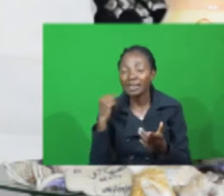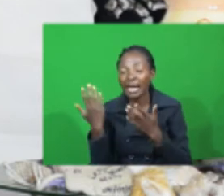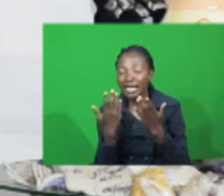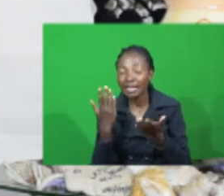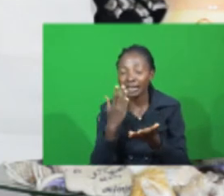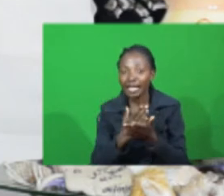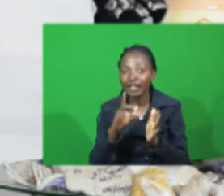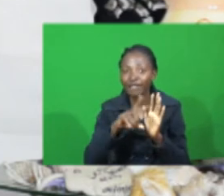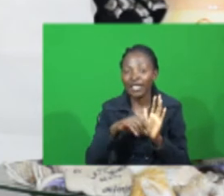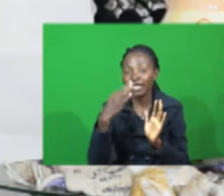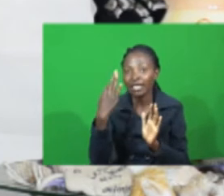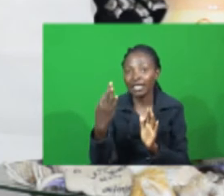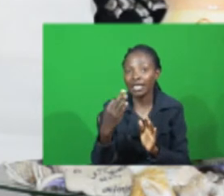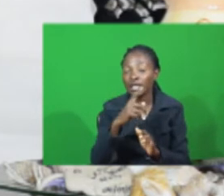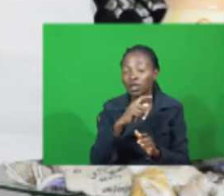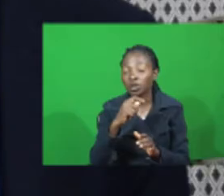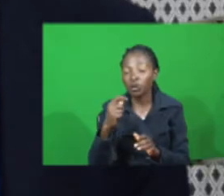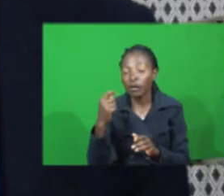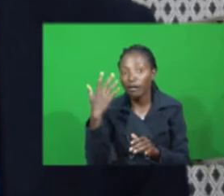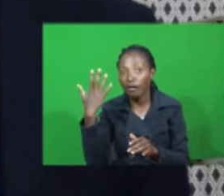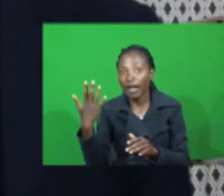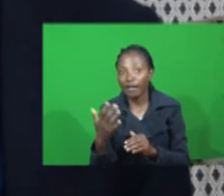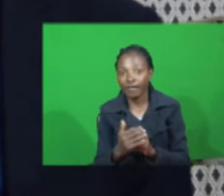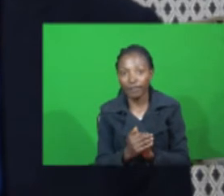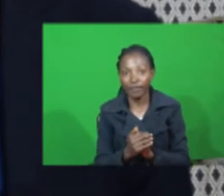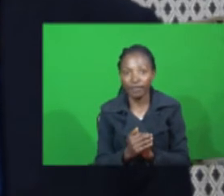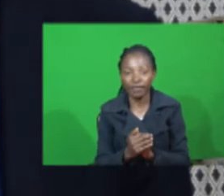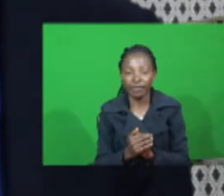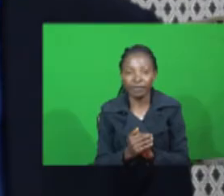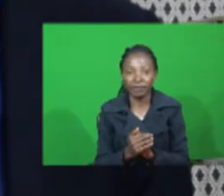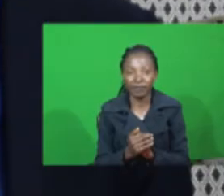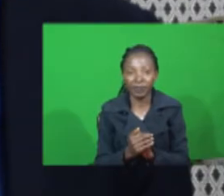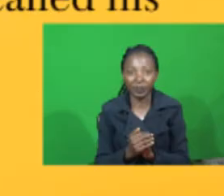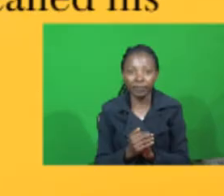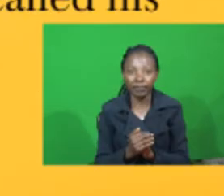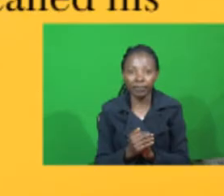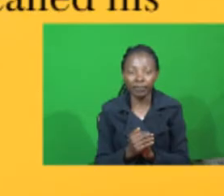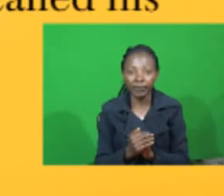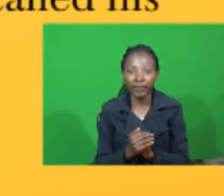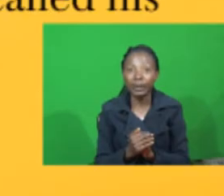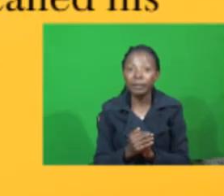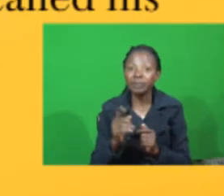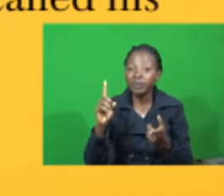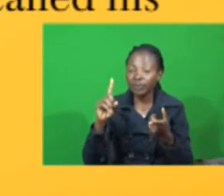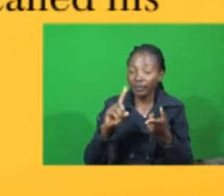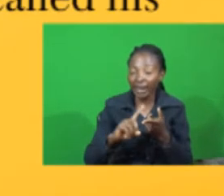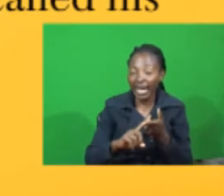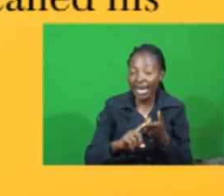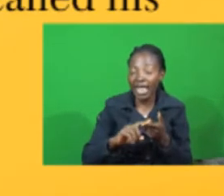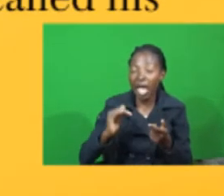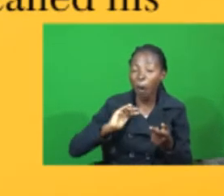kubva pavhesi ya 3 vosvika pa 5. Genesis 38 verse 3 kuenda pa 5. Iye akava